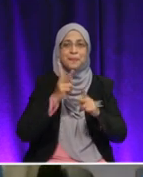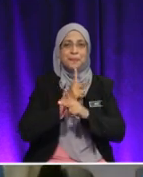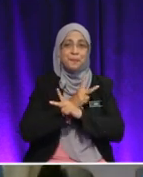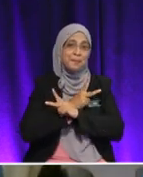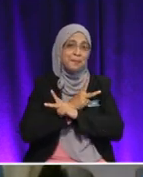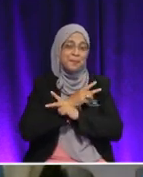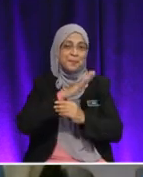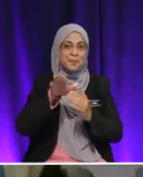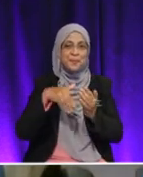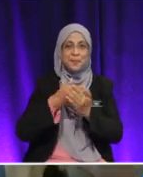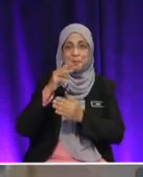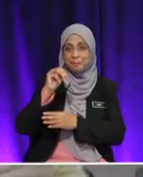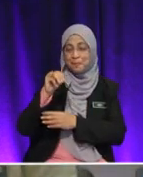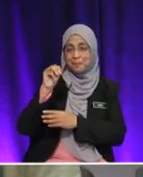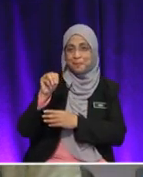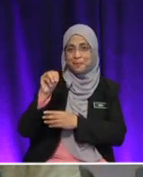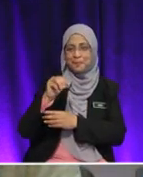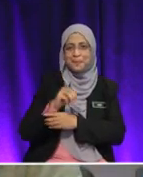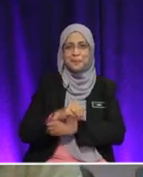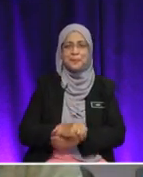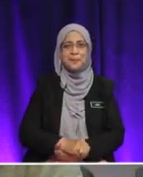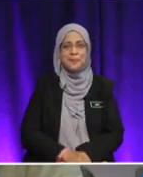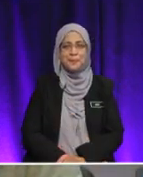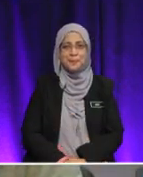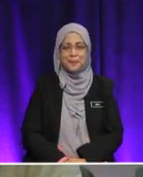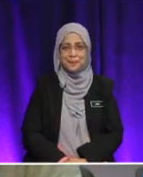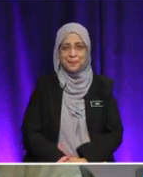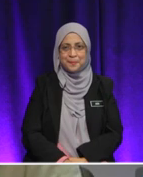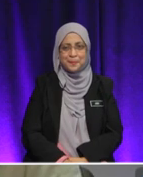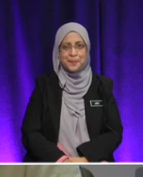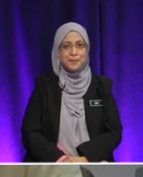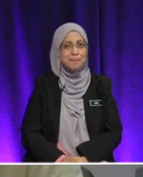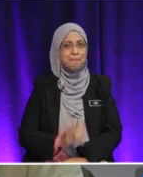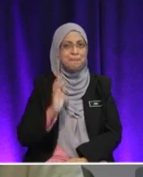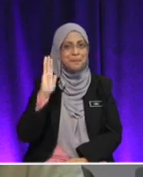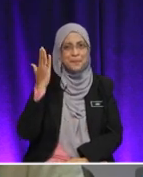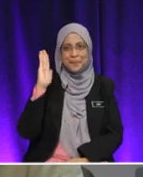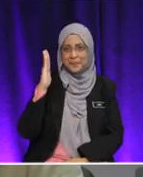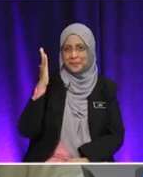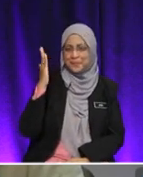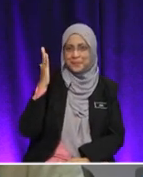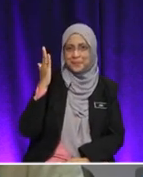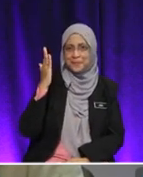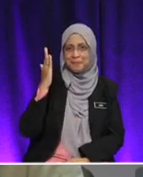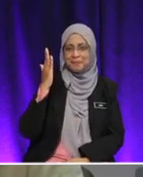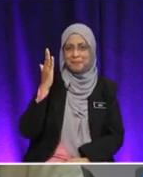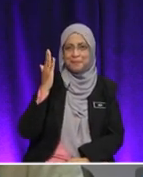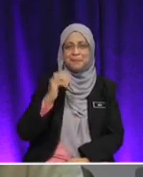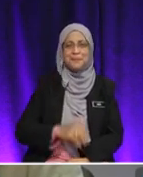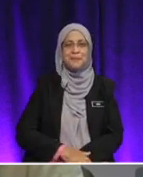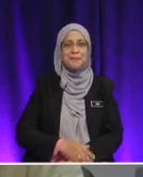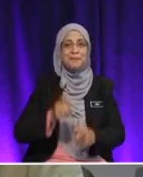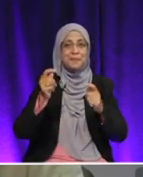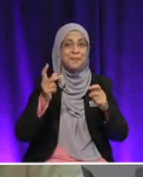terima kasih Syahrini oke terima kasih sudah sini sampai sini itu dia Terima kasih